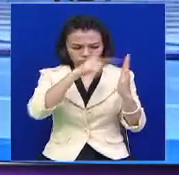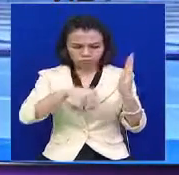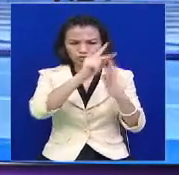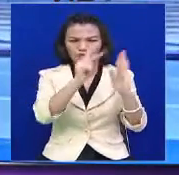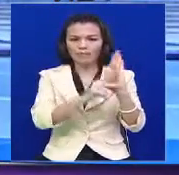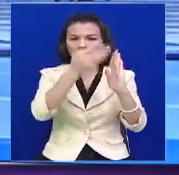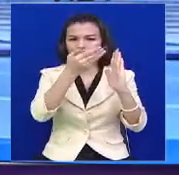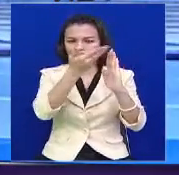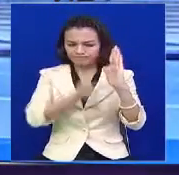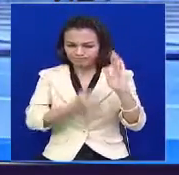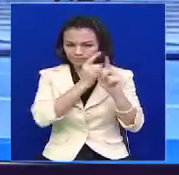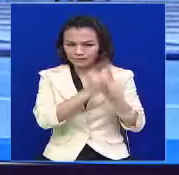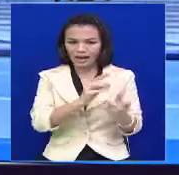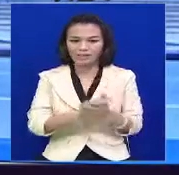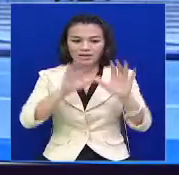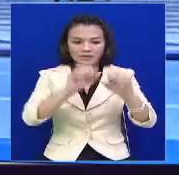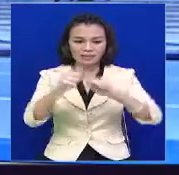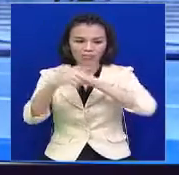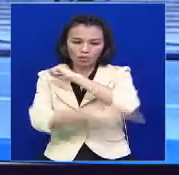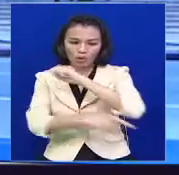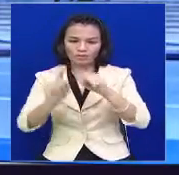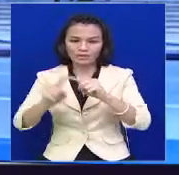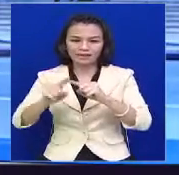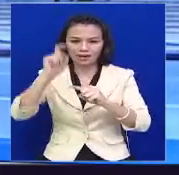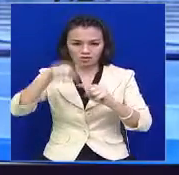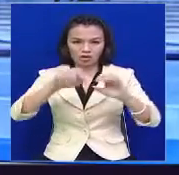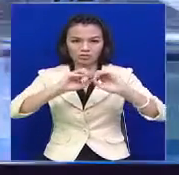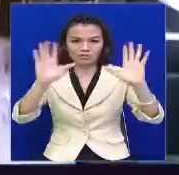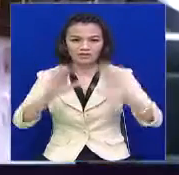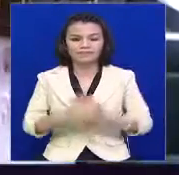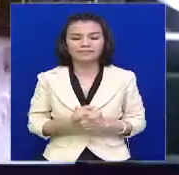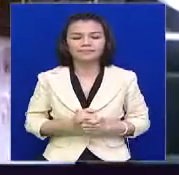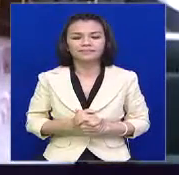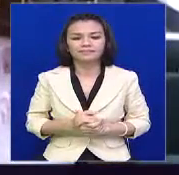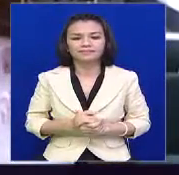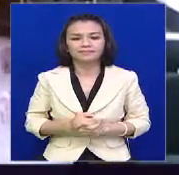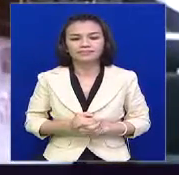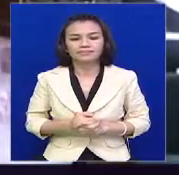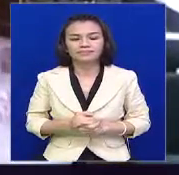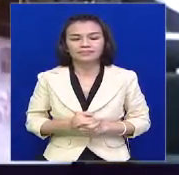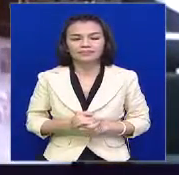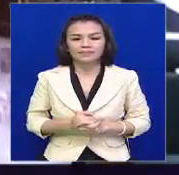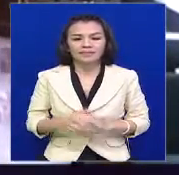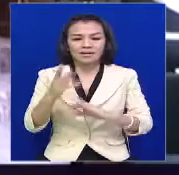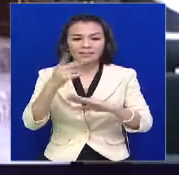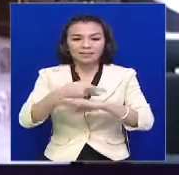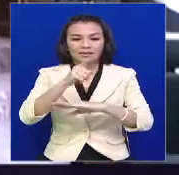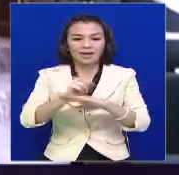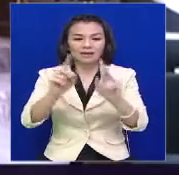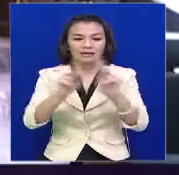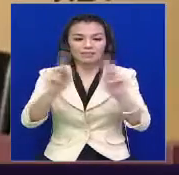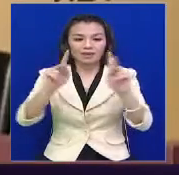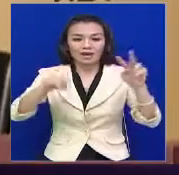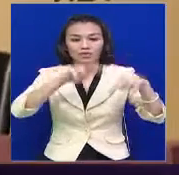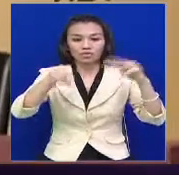และย้ำการทำงานปราบปรามทุจริตให้ได้ผลเป็นรูปธรรมค่ะพลเอกชาตอุดมติดทสิริประธานกรรมการติดตามและตรวจ